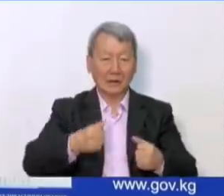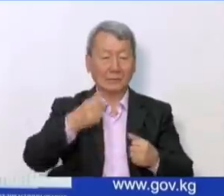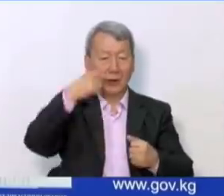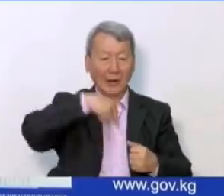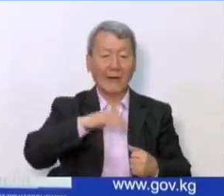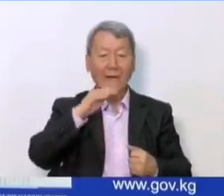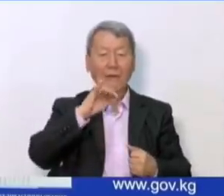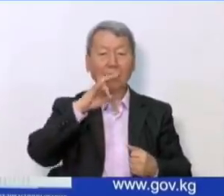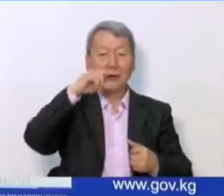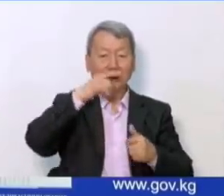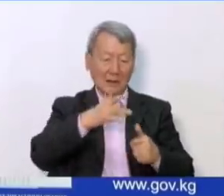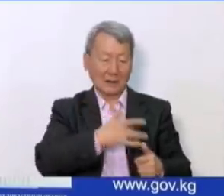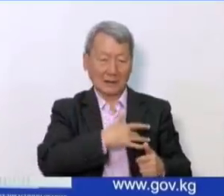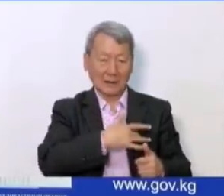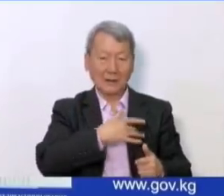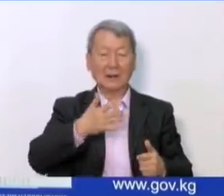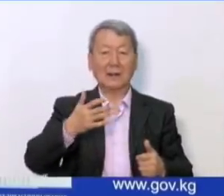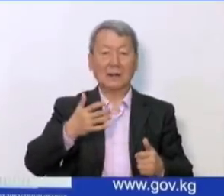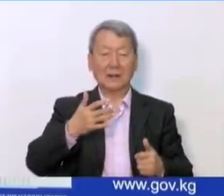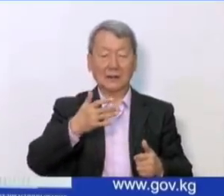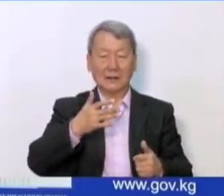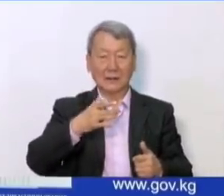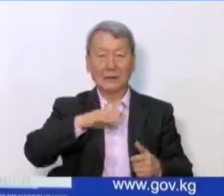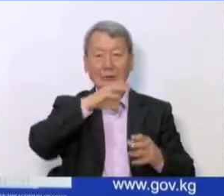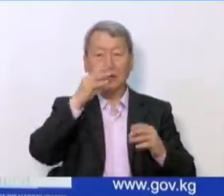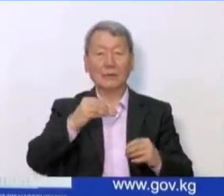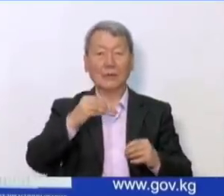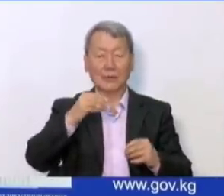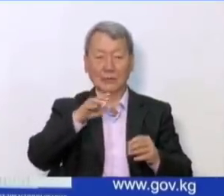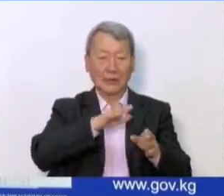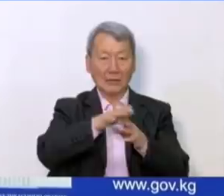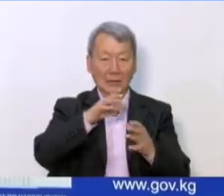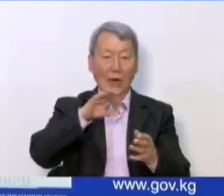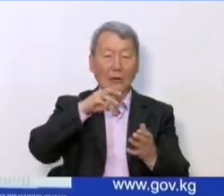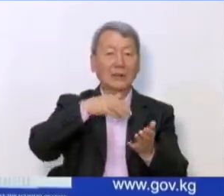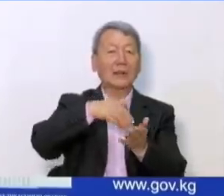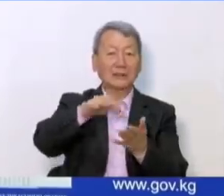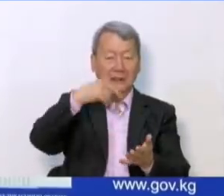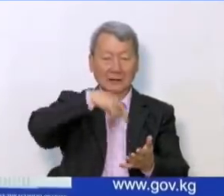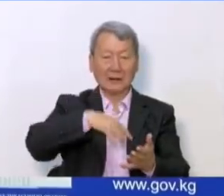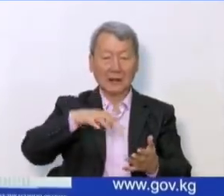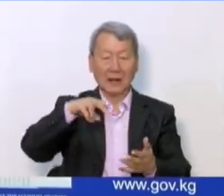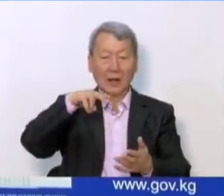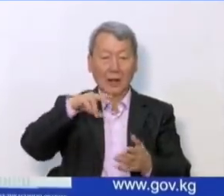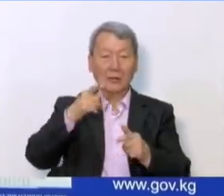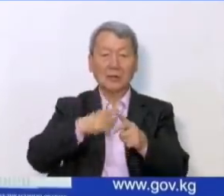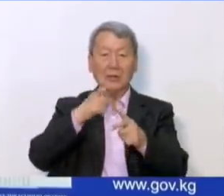функциялары, жүрөк кан тамыр функцияларынын баары толук отказ берип, ошо полиорганный деп